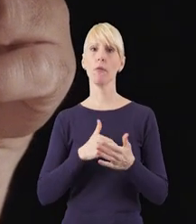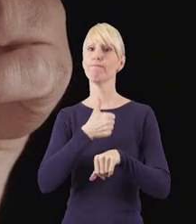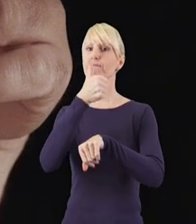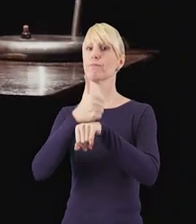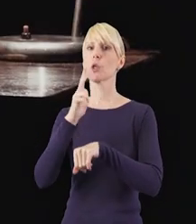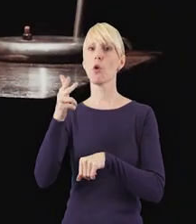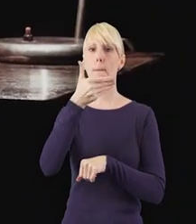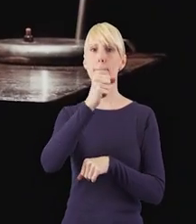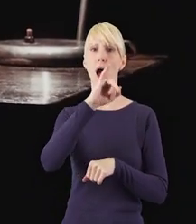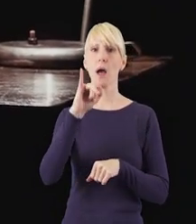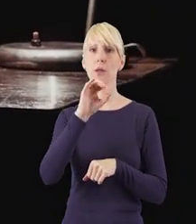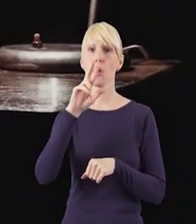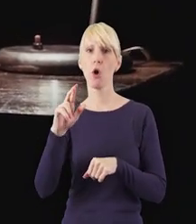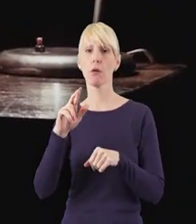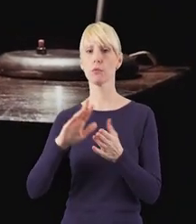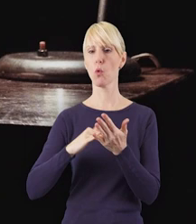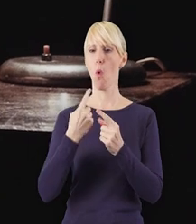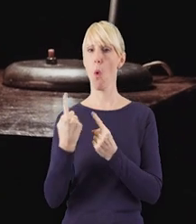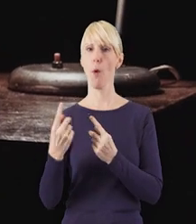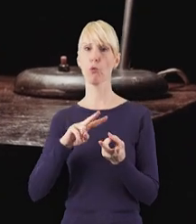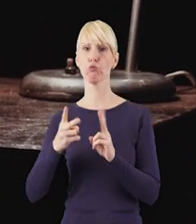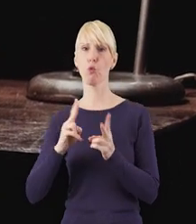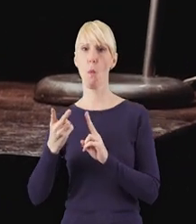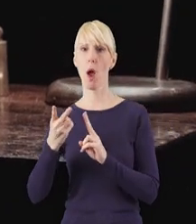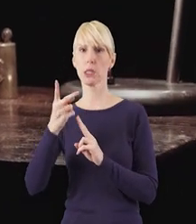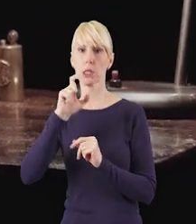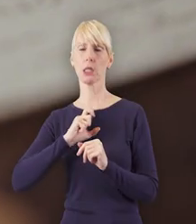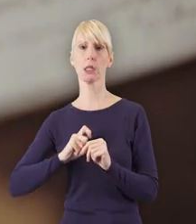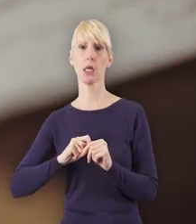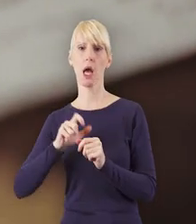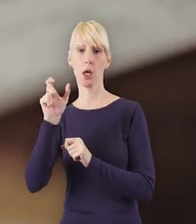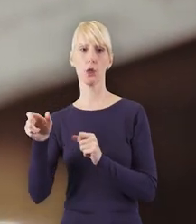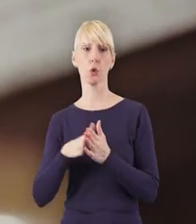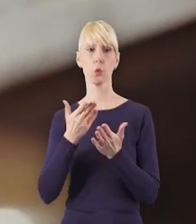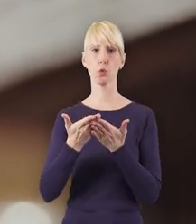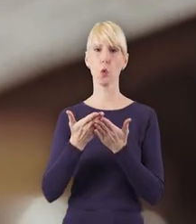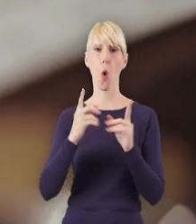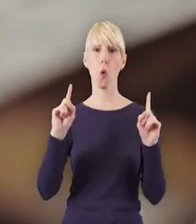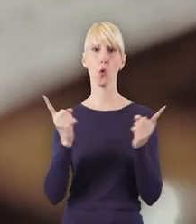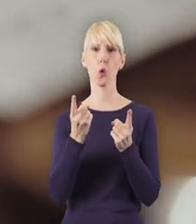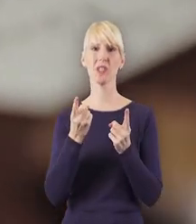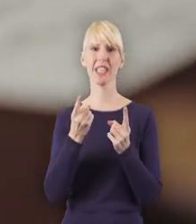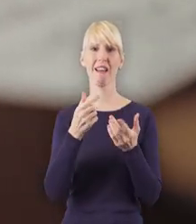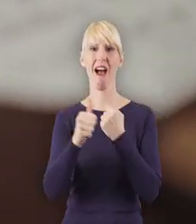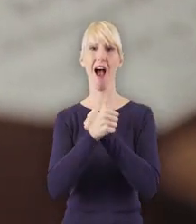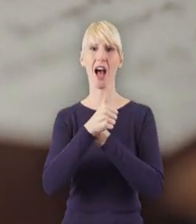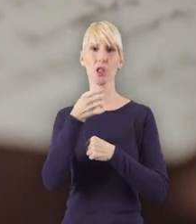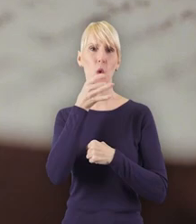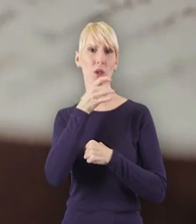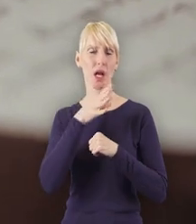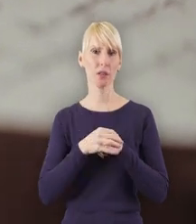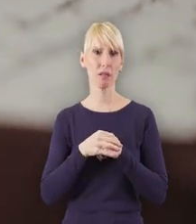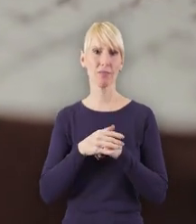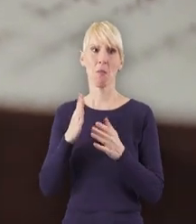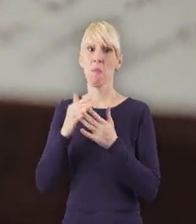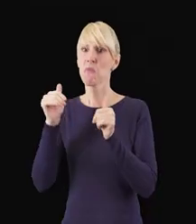Przewodniczył major. Obok siedzieli tłumacz i sekretarz. Więźniowi odczytywano krótki akt oskarżenia.